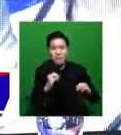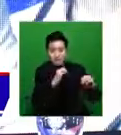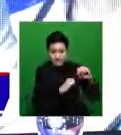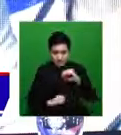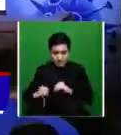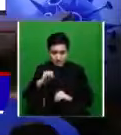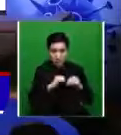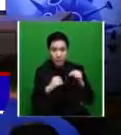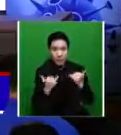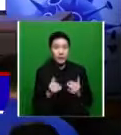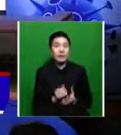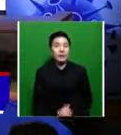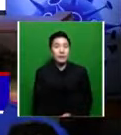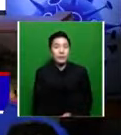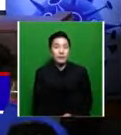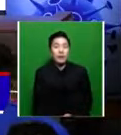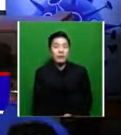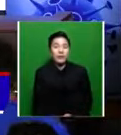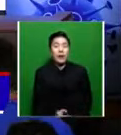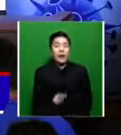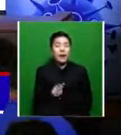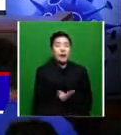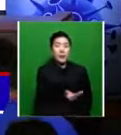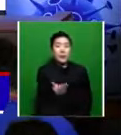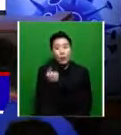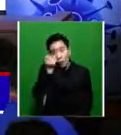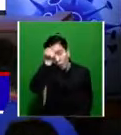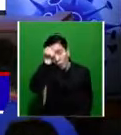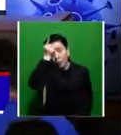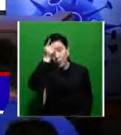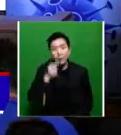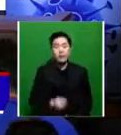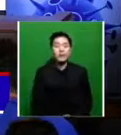ะครับขอเรียนให้ทุกท่านได้เข้าใจด้วย